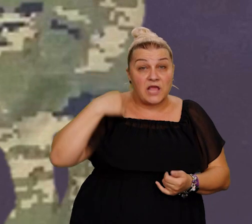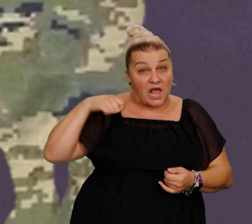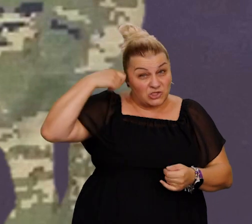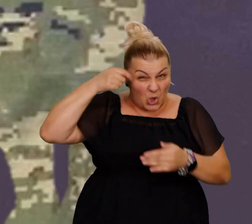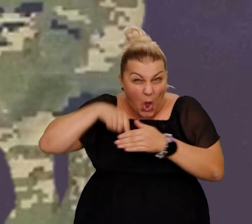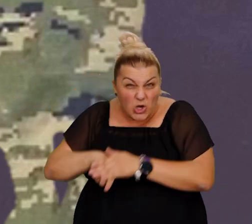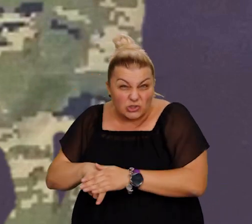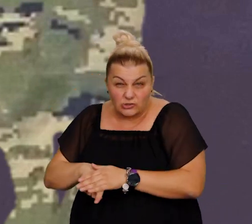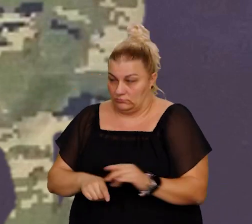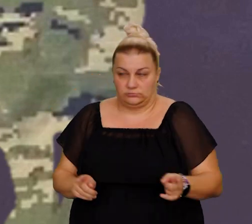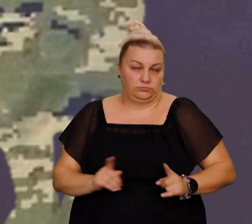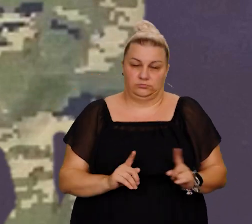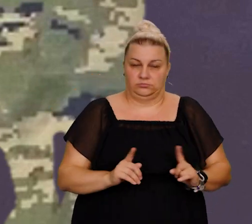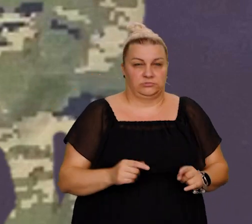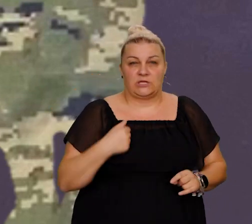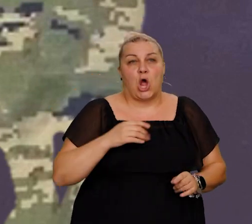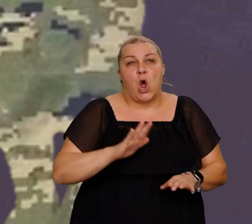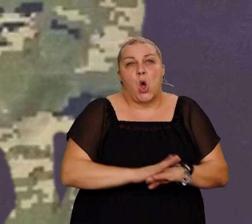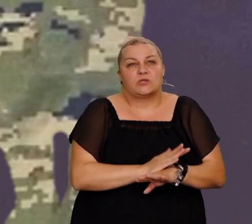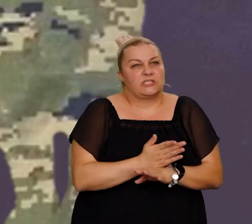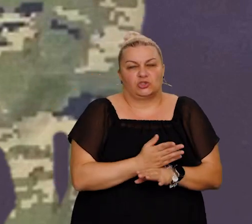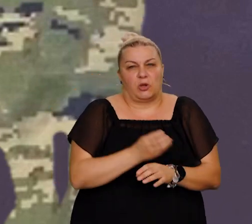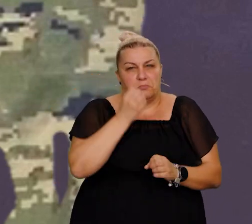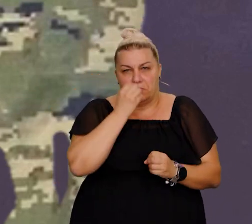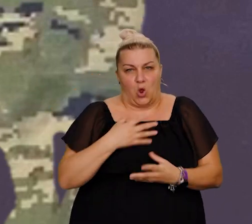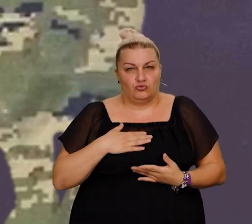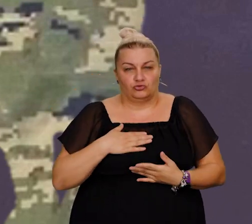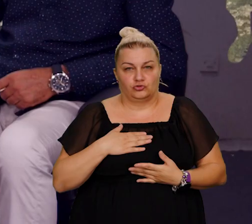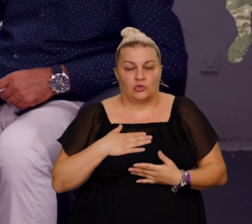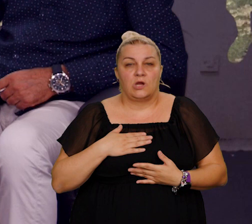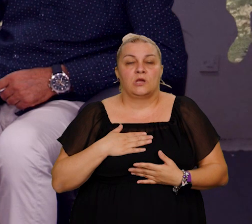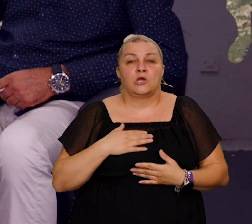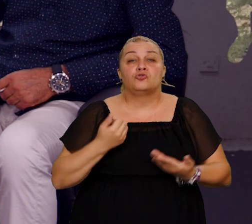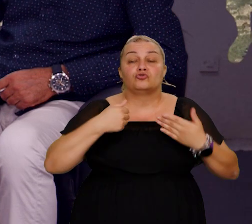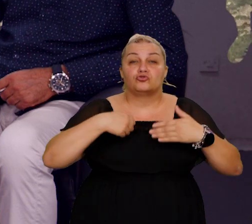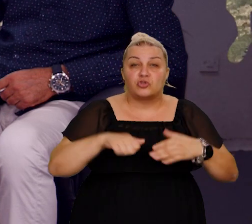skloništu. To je bilo malo za mene, osjećao sam se vrlo, vrlo loše.